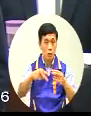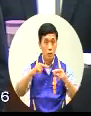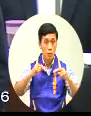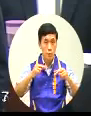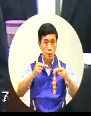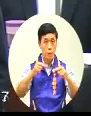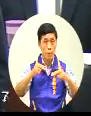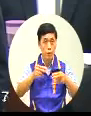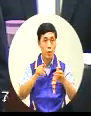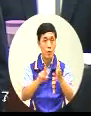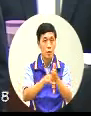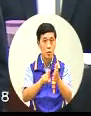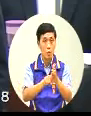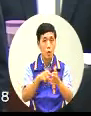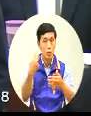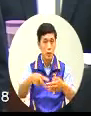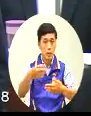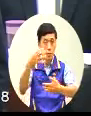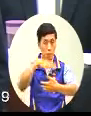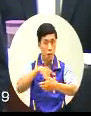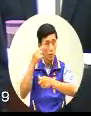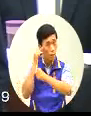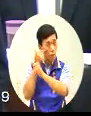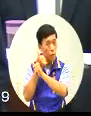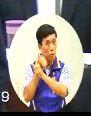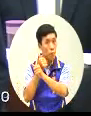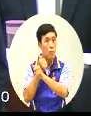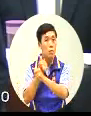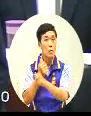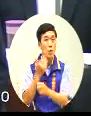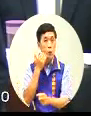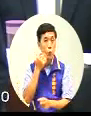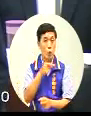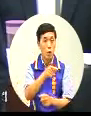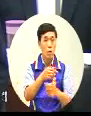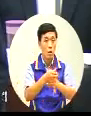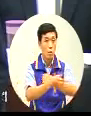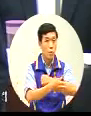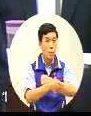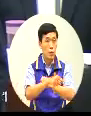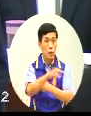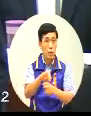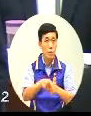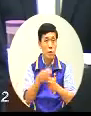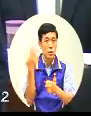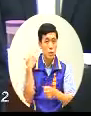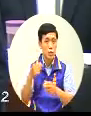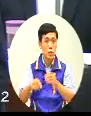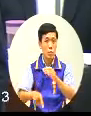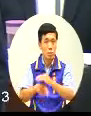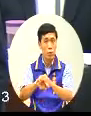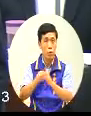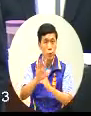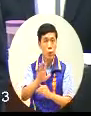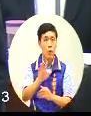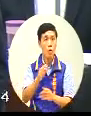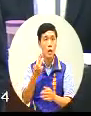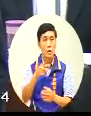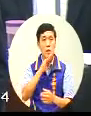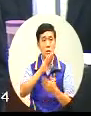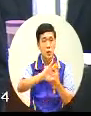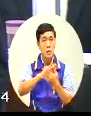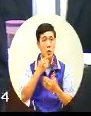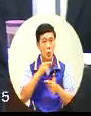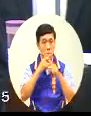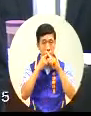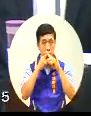候，我们再考量看看，那这些假如说他因为有患难或者是相关的一个部分，他假如说隐匿不报，